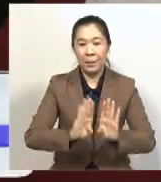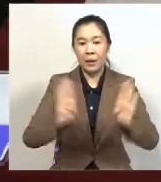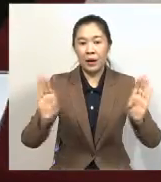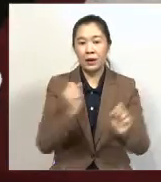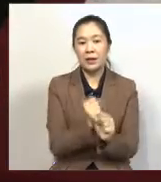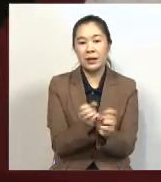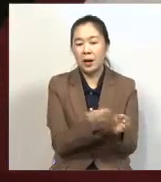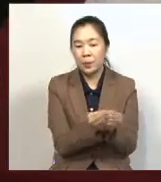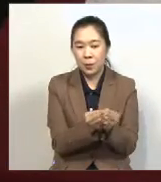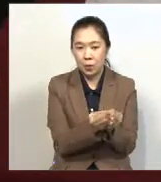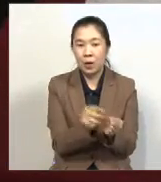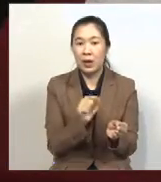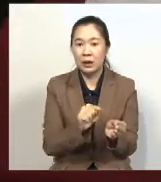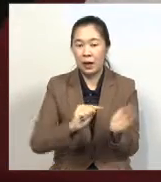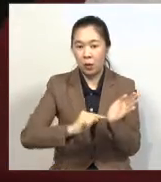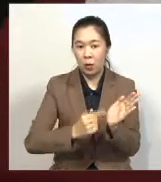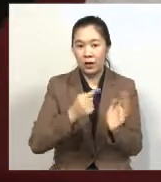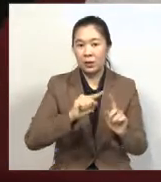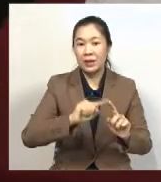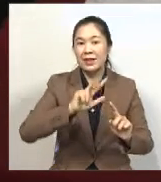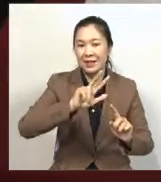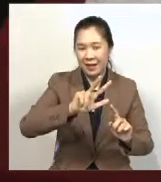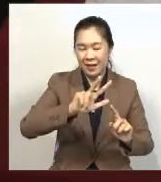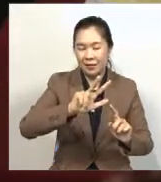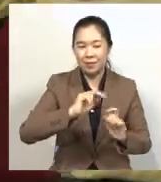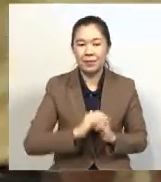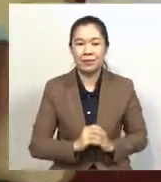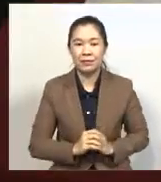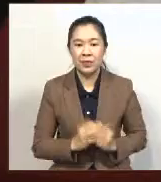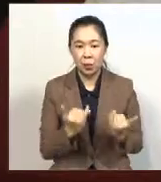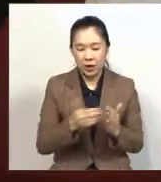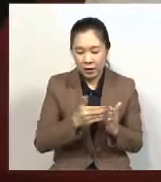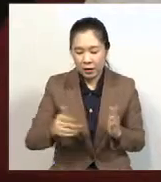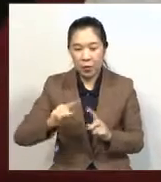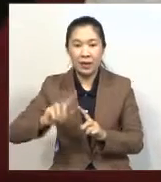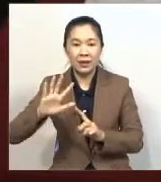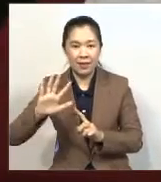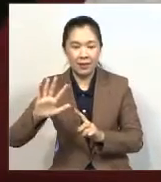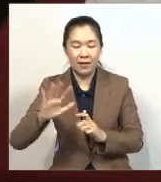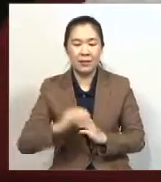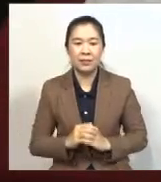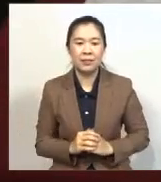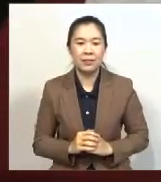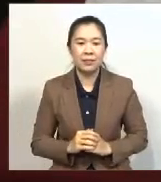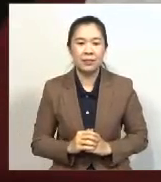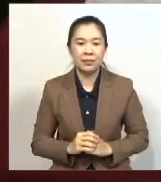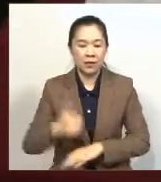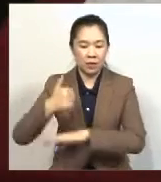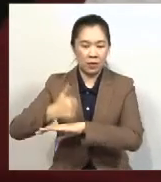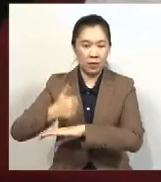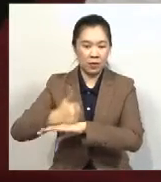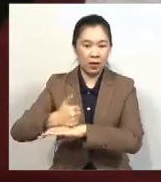ต่วันที่3นะครับวันที่3วันนี้วันที่5นะครับก็ทางท่านผู้ว่าราช